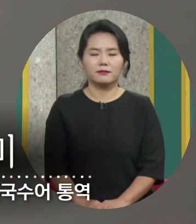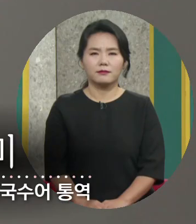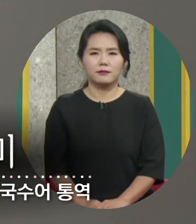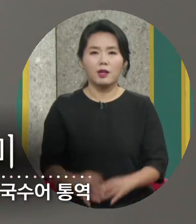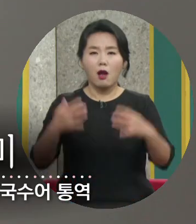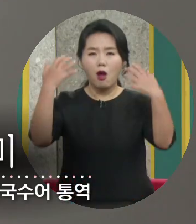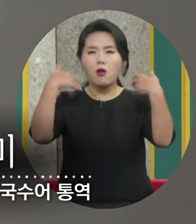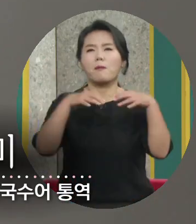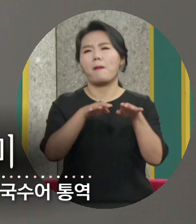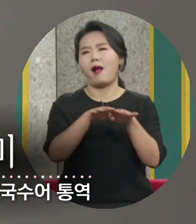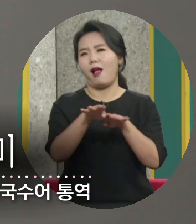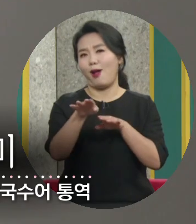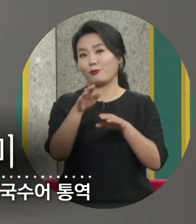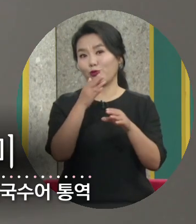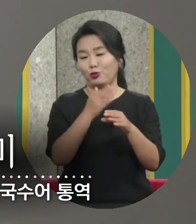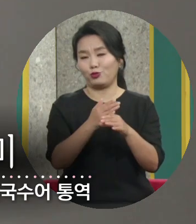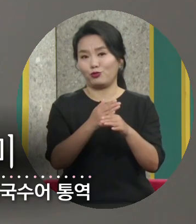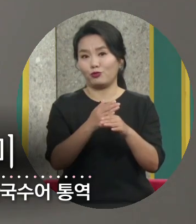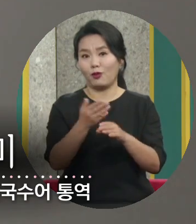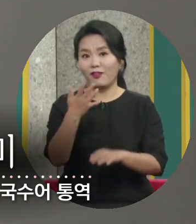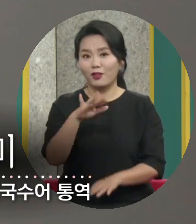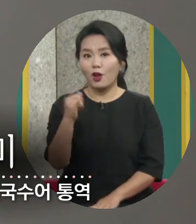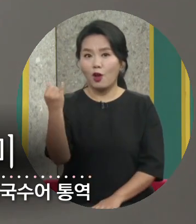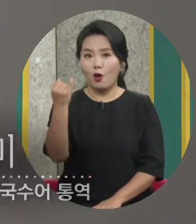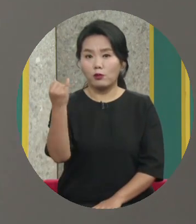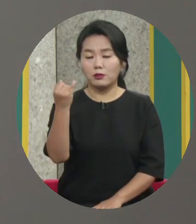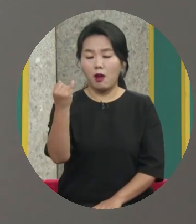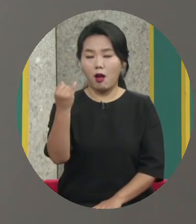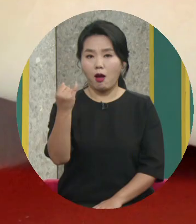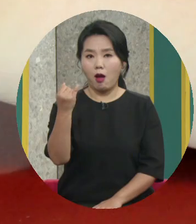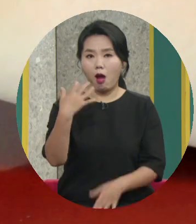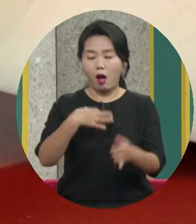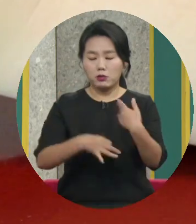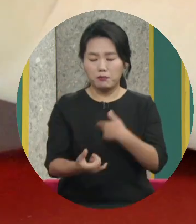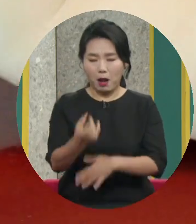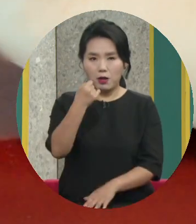여름방학이지만 효정이는 일찌감치 하루를 시작했습니다.